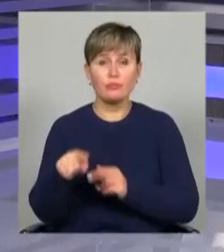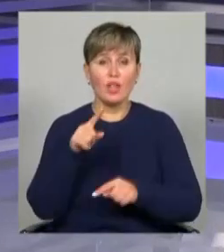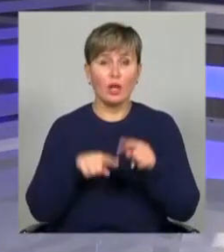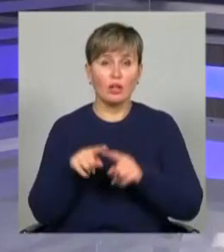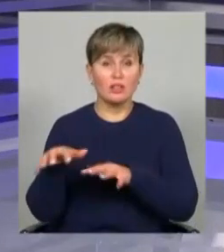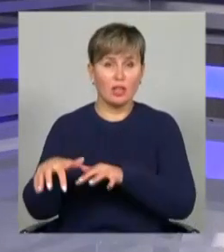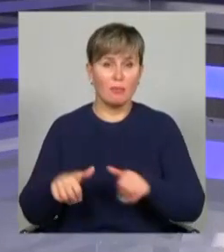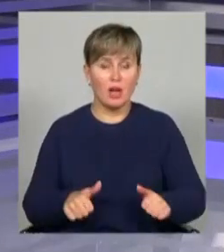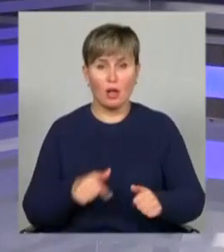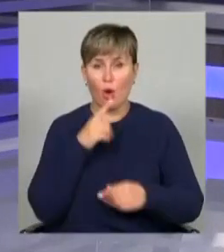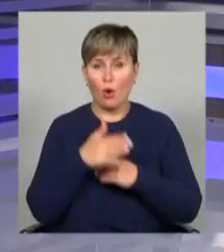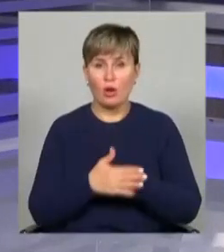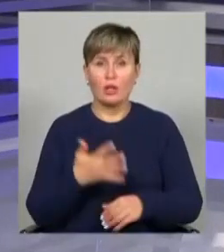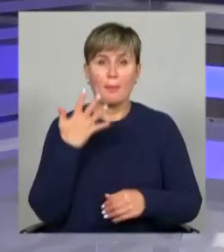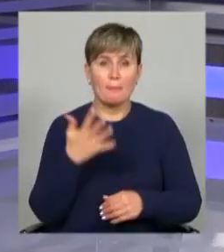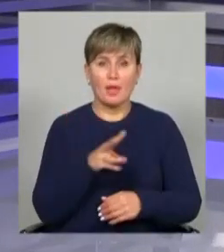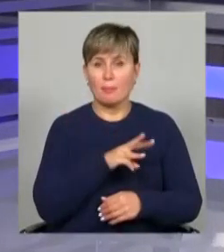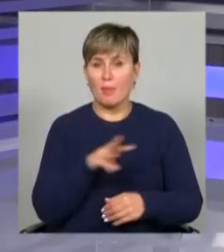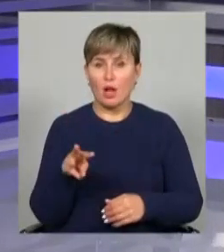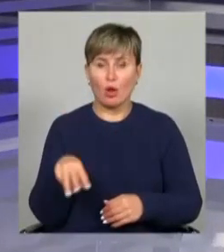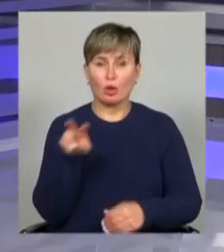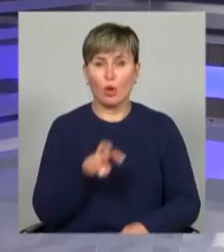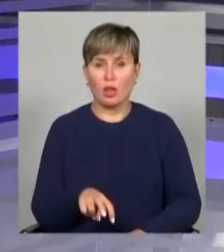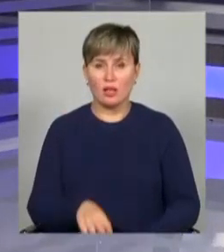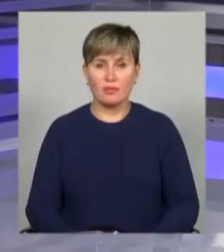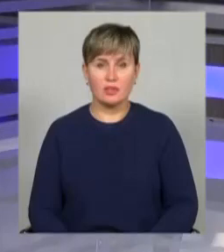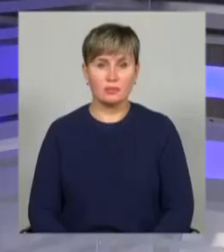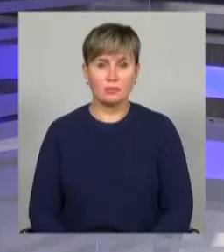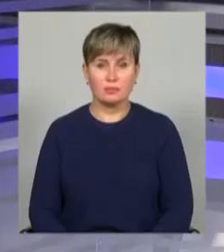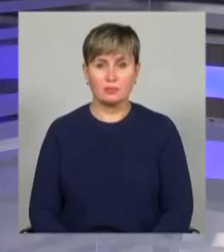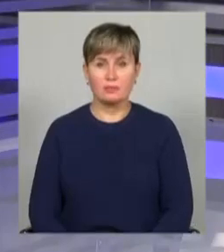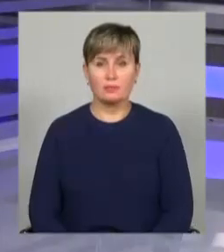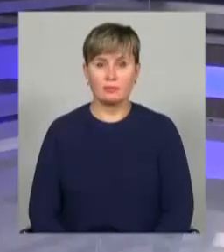изъяты и арестованы порядка 5 миллионов долларов.